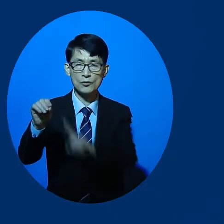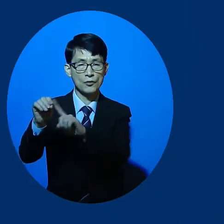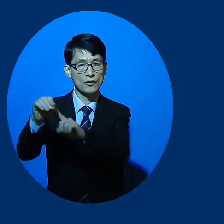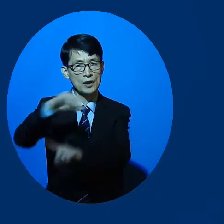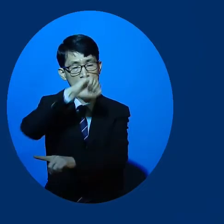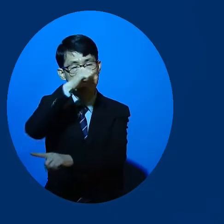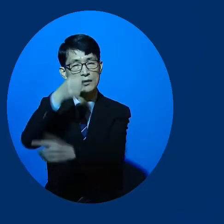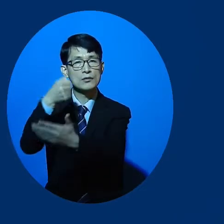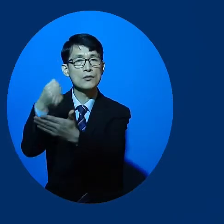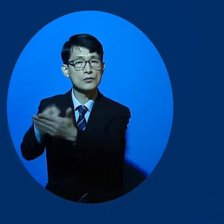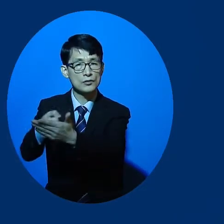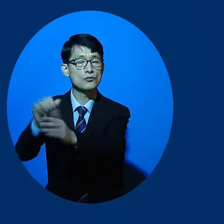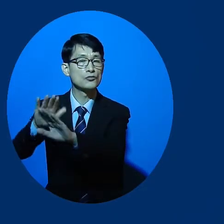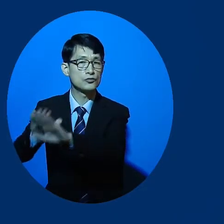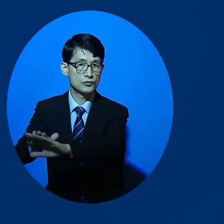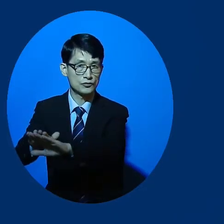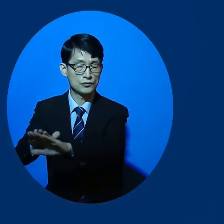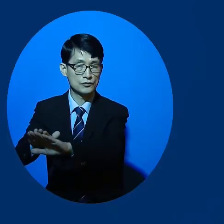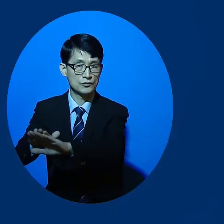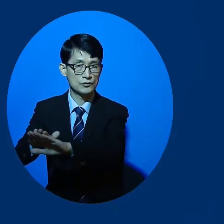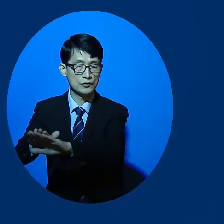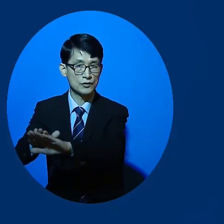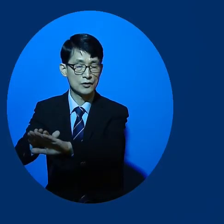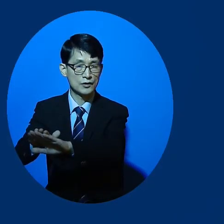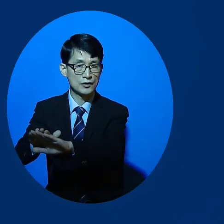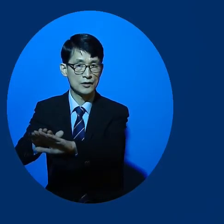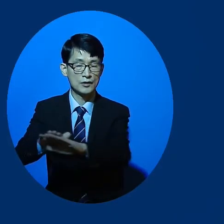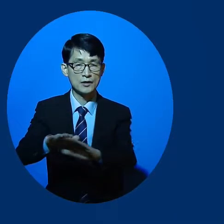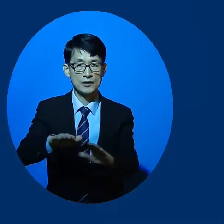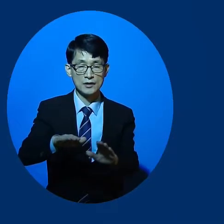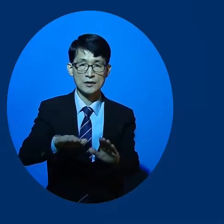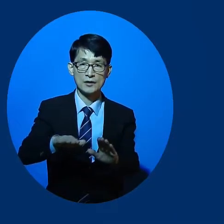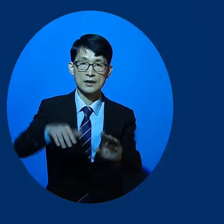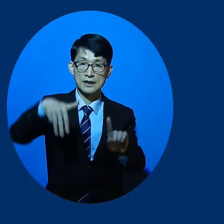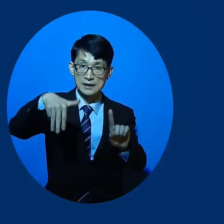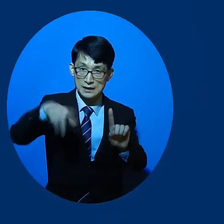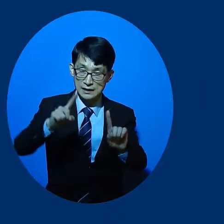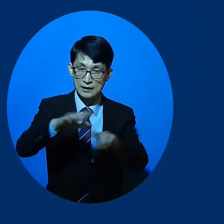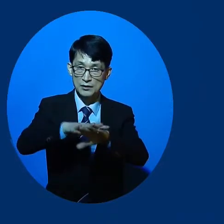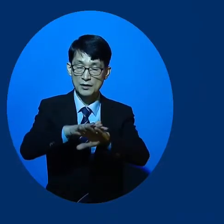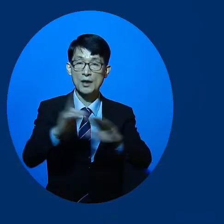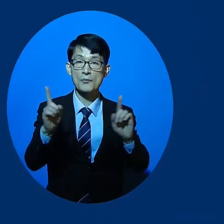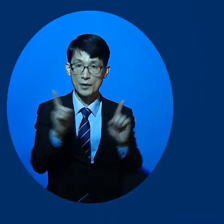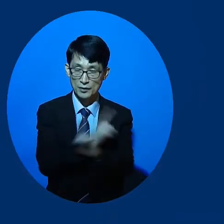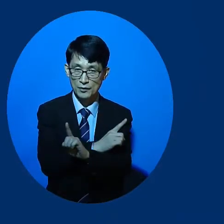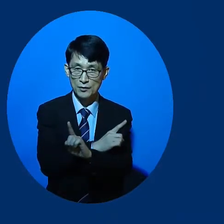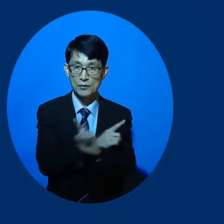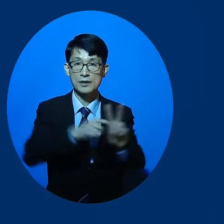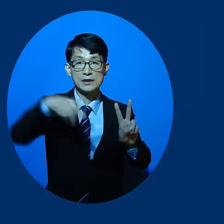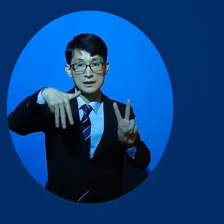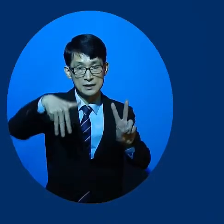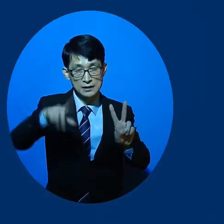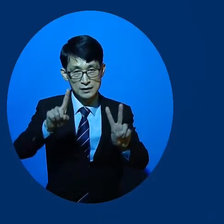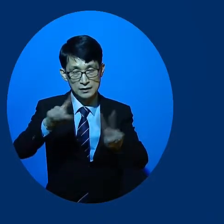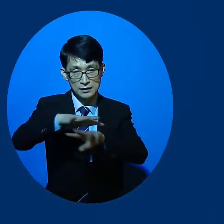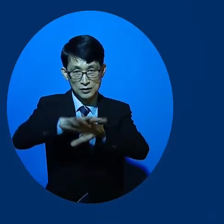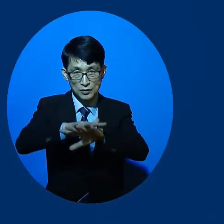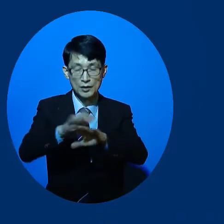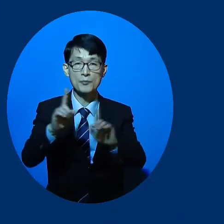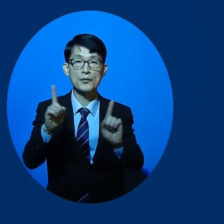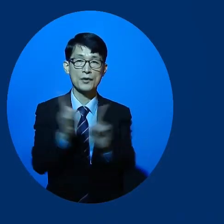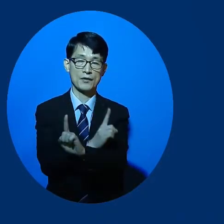놓았다가 그 다음에 1차 설계 변경이 됐고 2차까지 설계 변경이